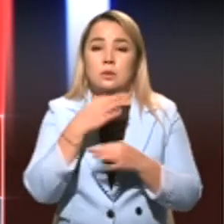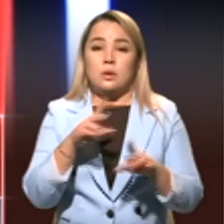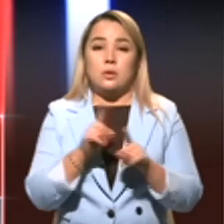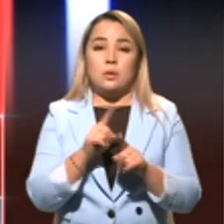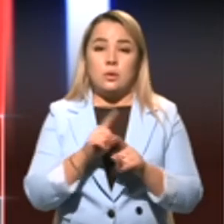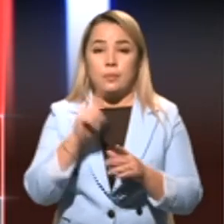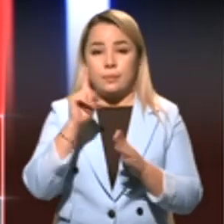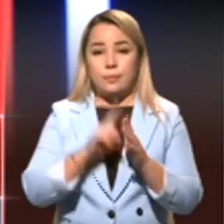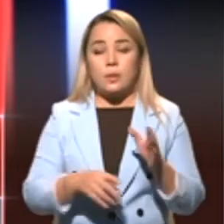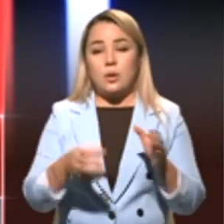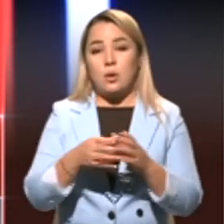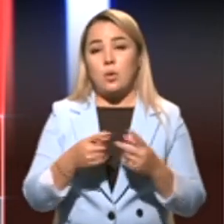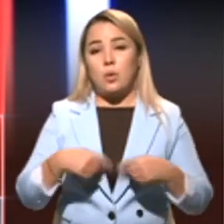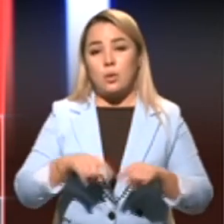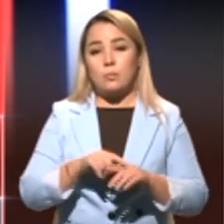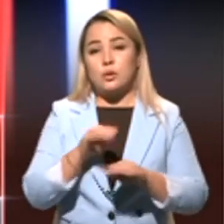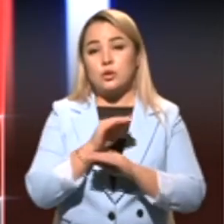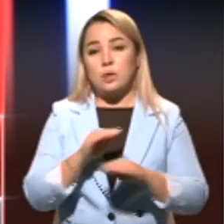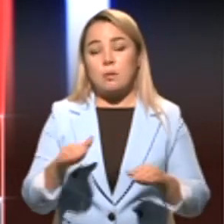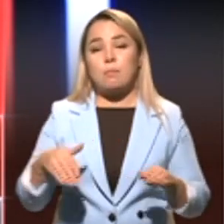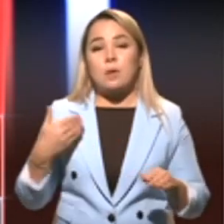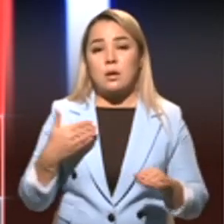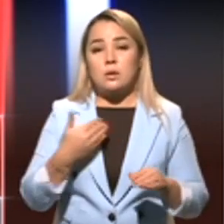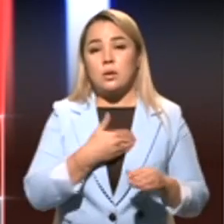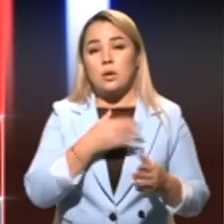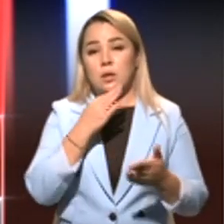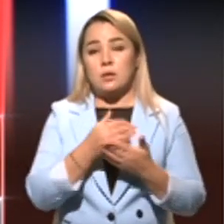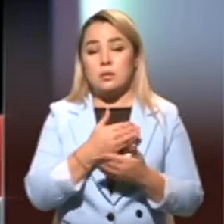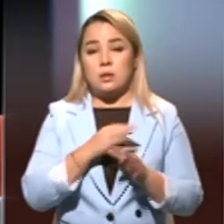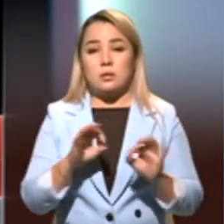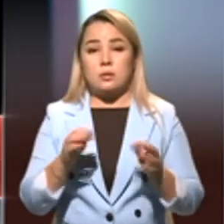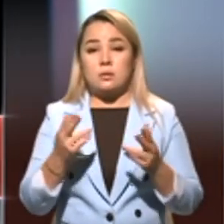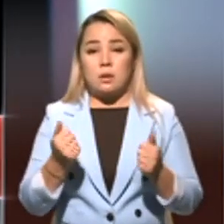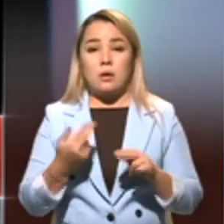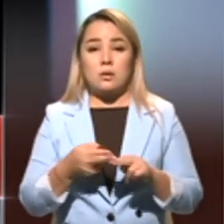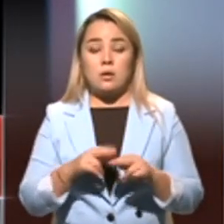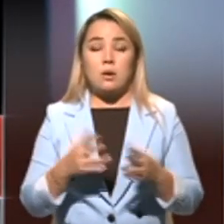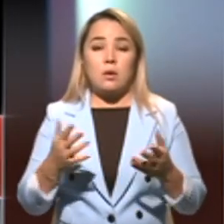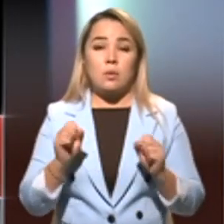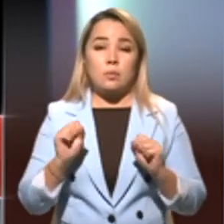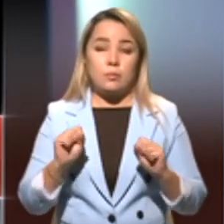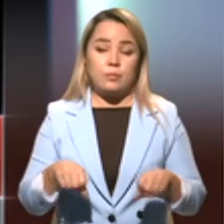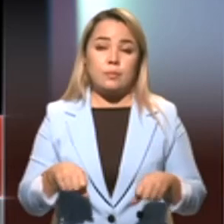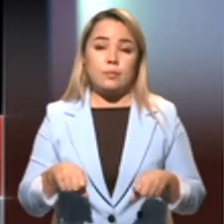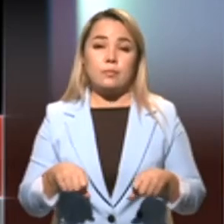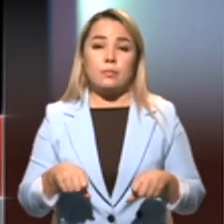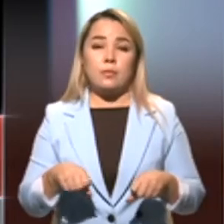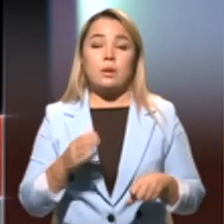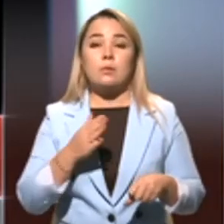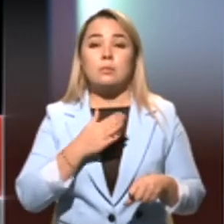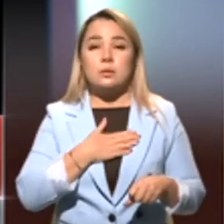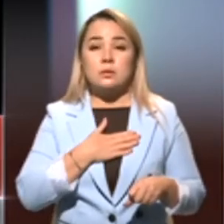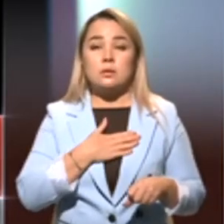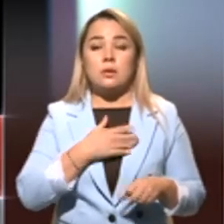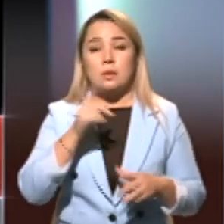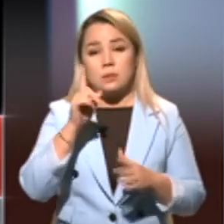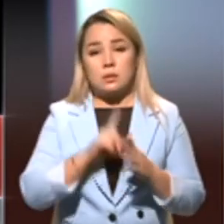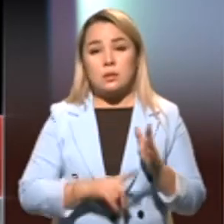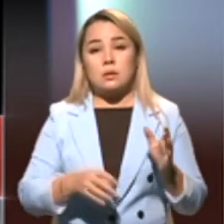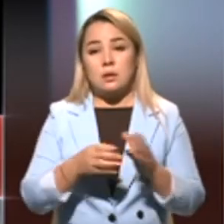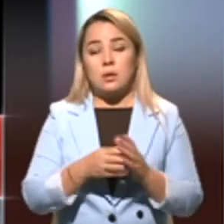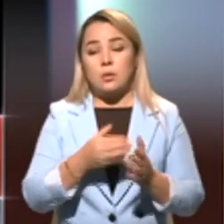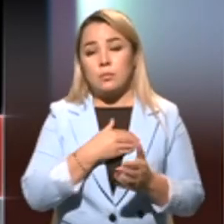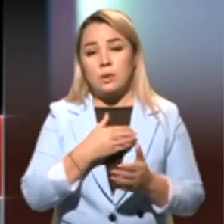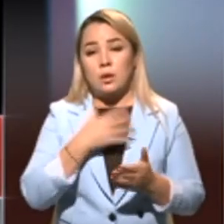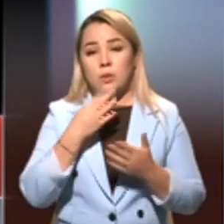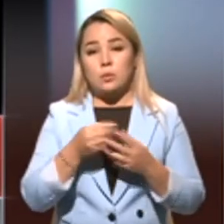бір тыныштық болған, қоғамға пайдасын бергенін қалайды ғой. Ал егер қандай да бір біз мен дінмін деп